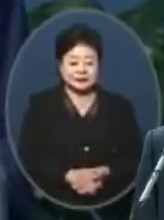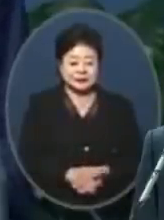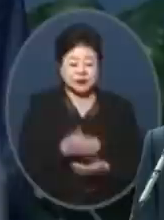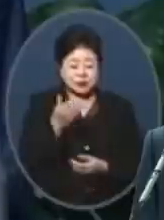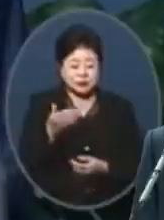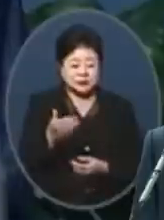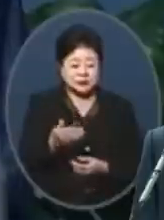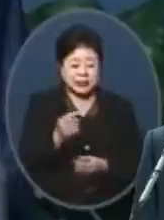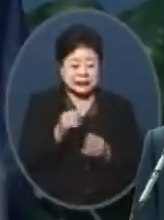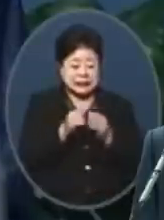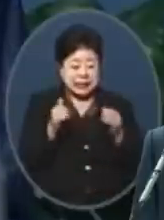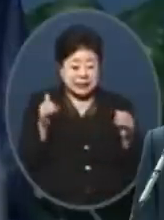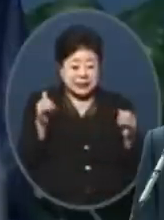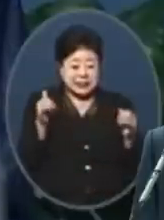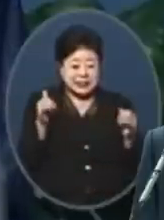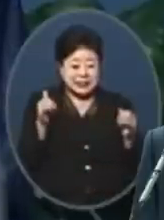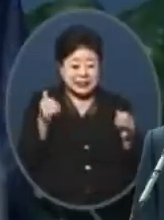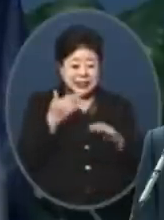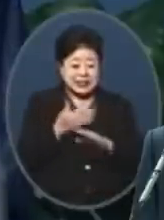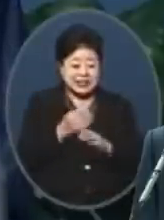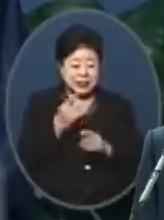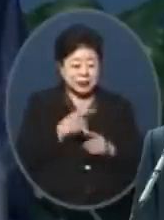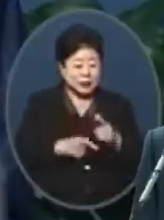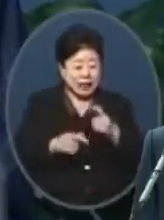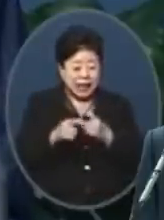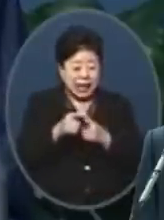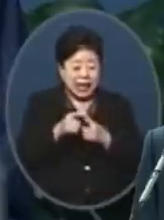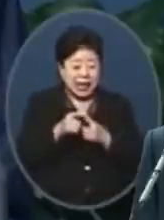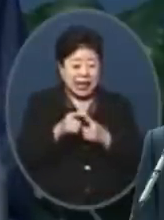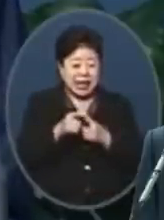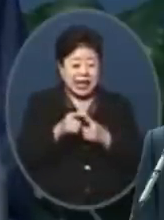여러분 한 사람이 다른 사람보다